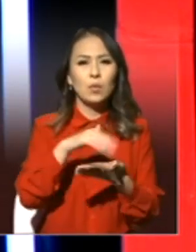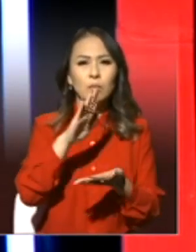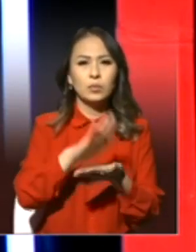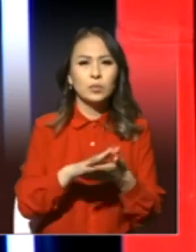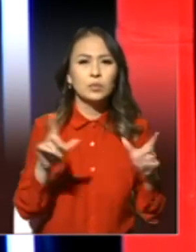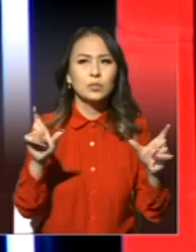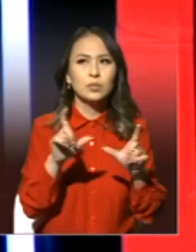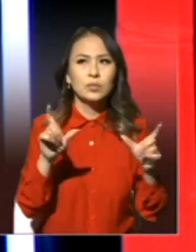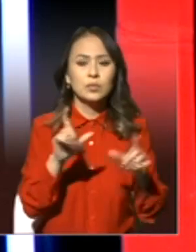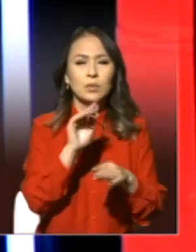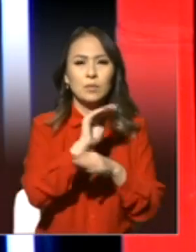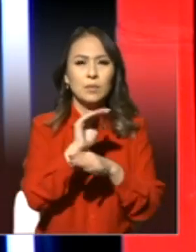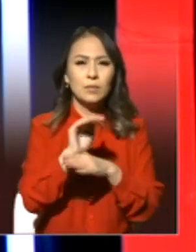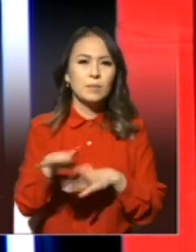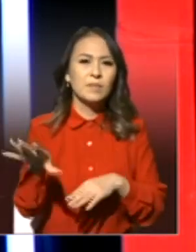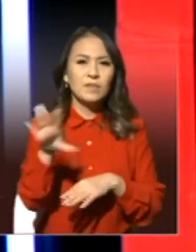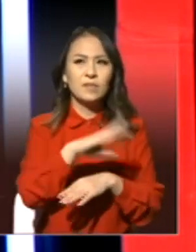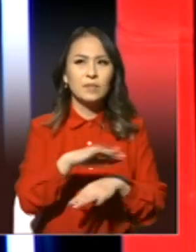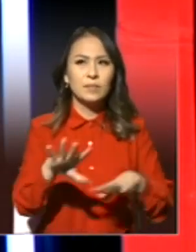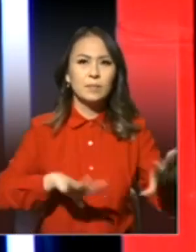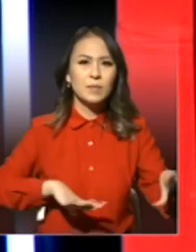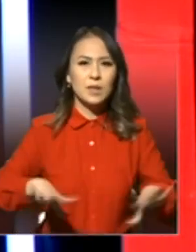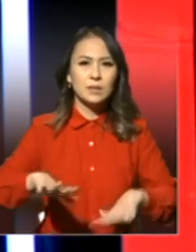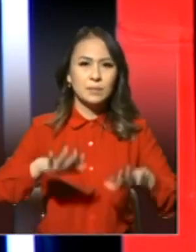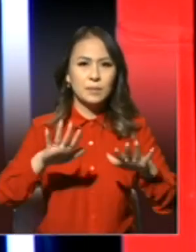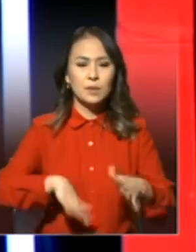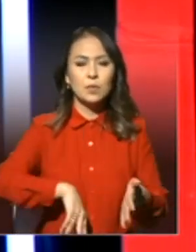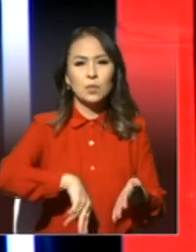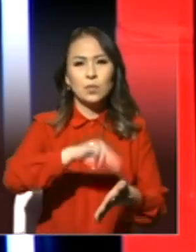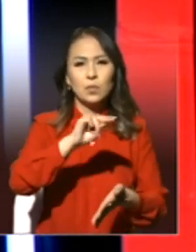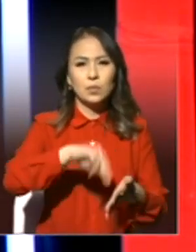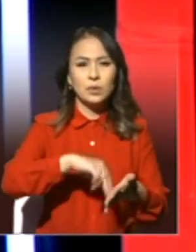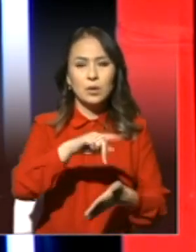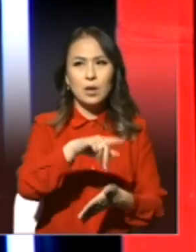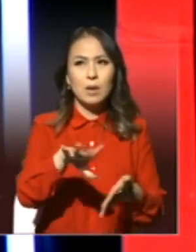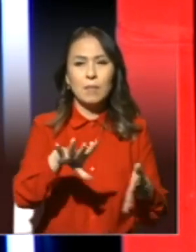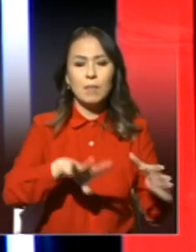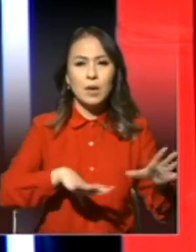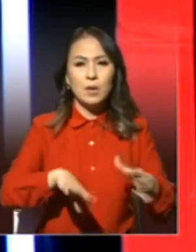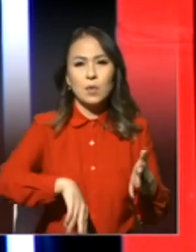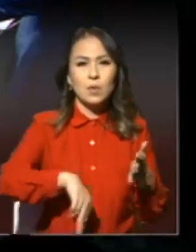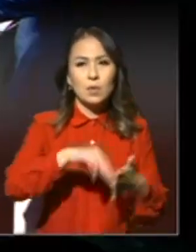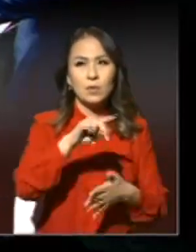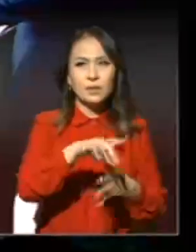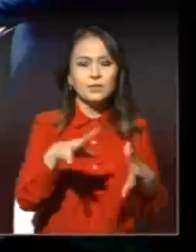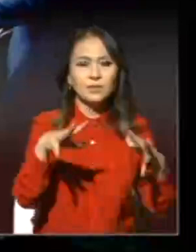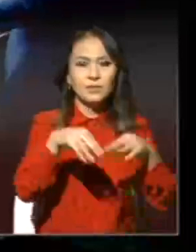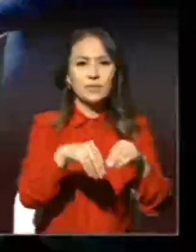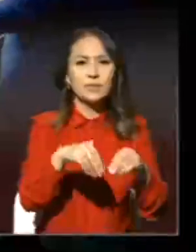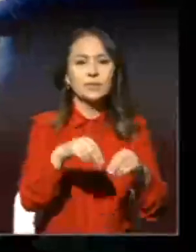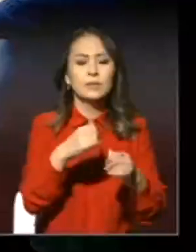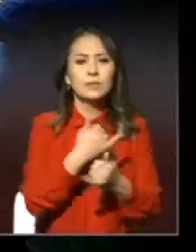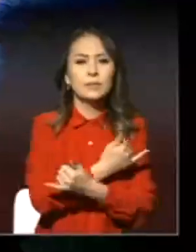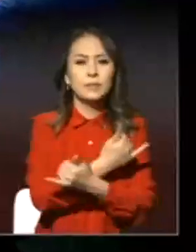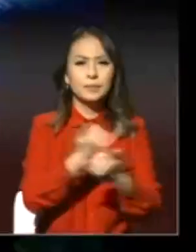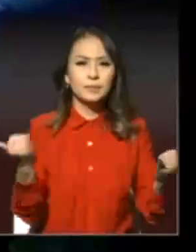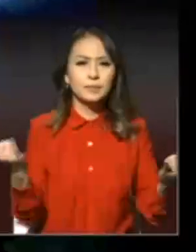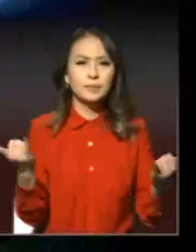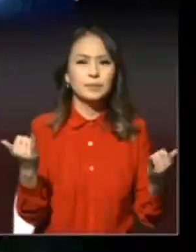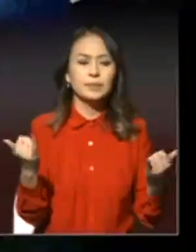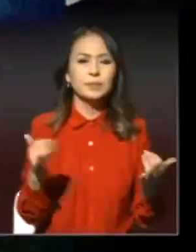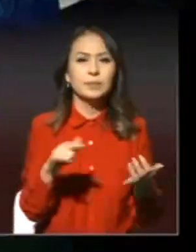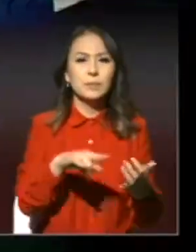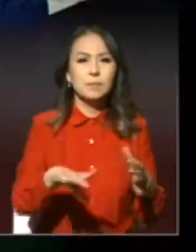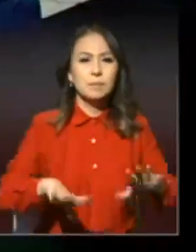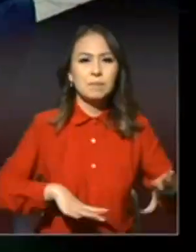емес, анау дүңгіршектер, дүкендер қай жерден алады? Сол базарлардан алады. Ол базарлар базардан алғаннан кейін ол сол жаппай қалаларға таратылады. Содан кейін ал